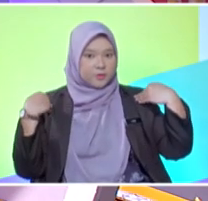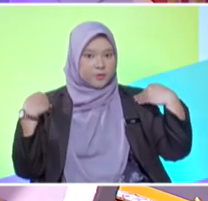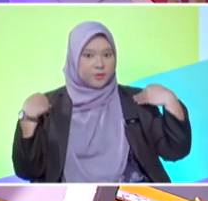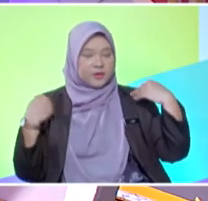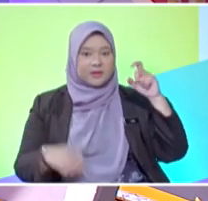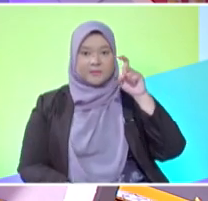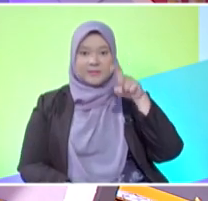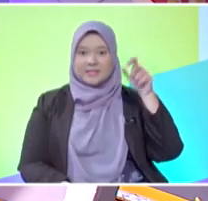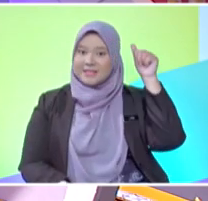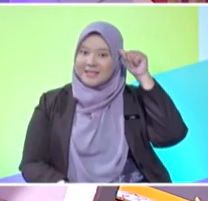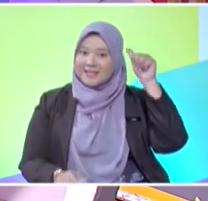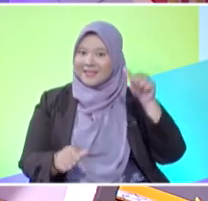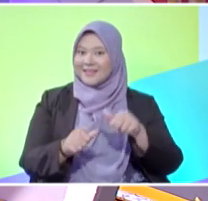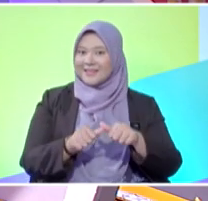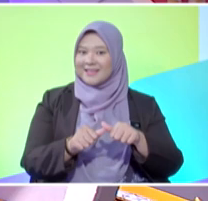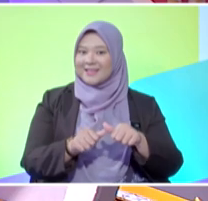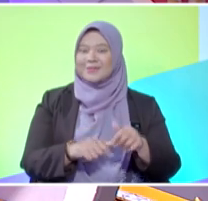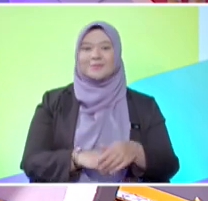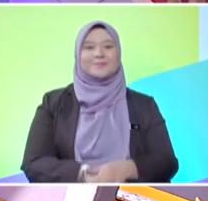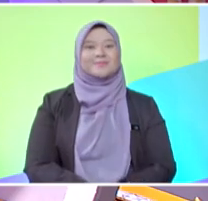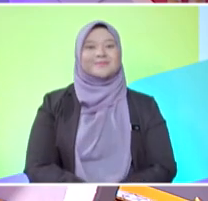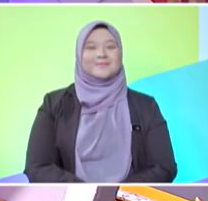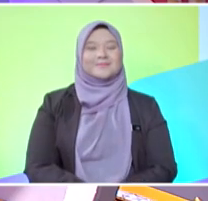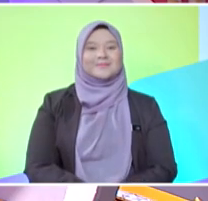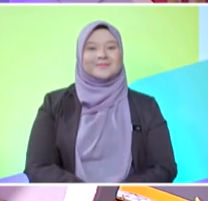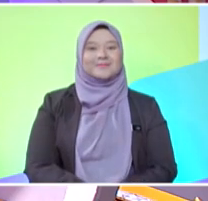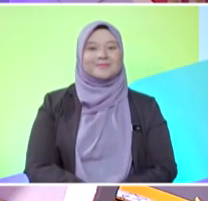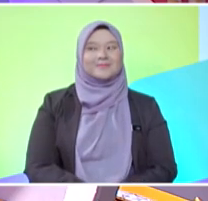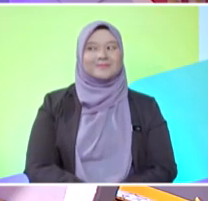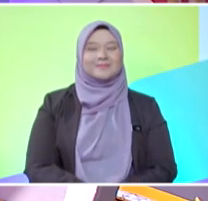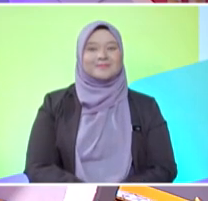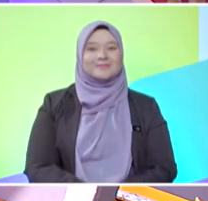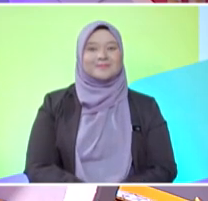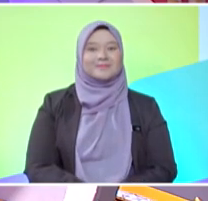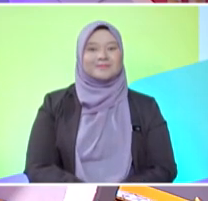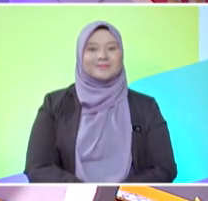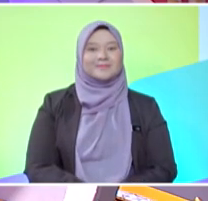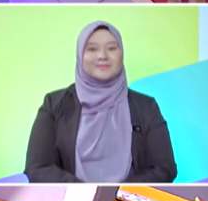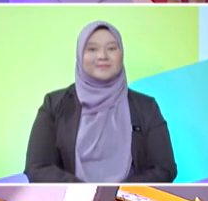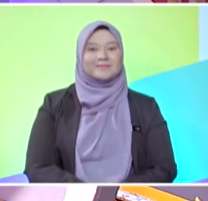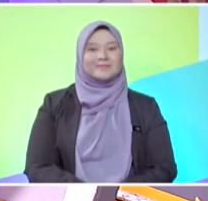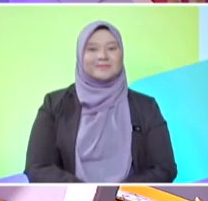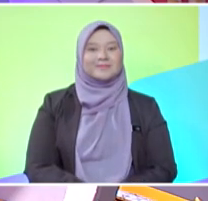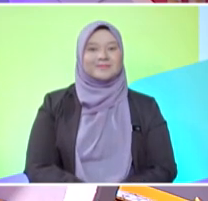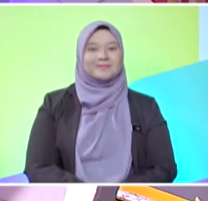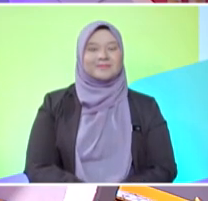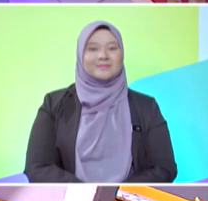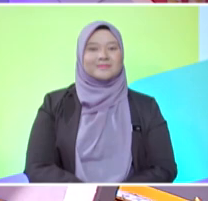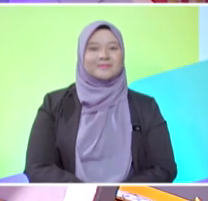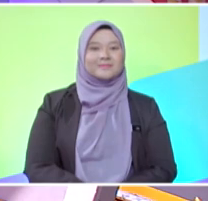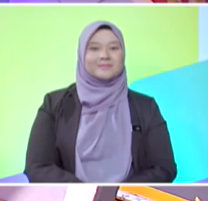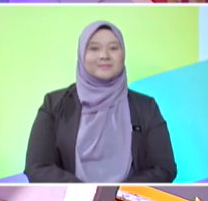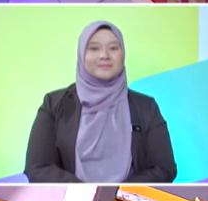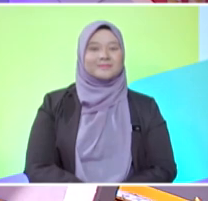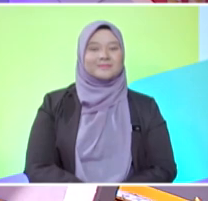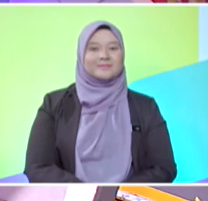ee cukup percaya dan murid-murid kita pasti dapat membersihkan dan mengenaskan hewan yang makan tumbuh-tumbuhan saja